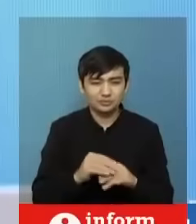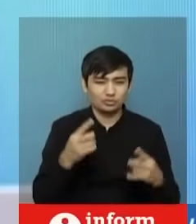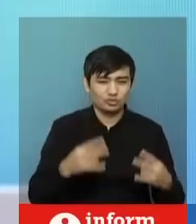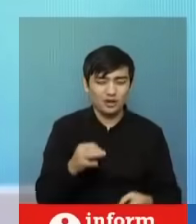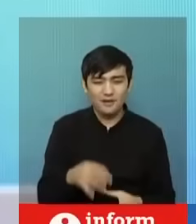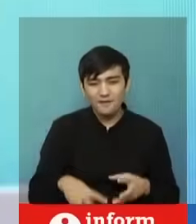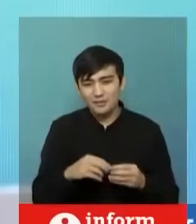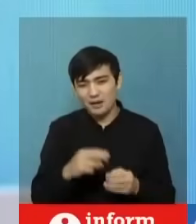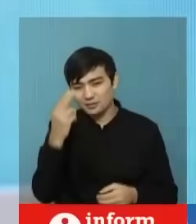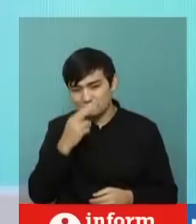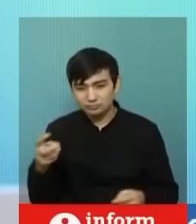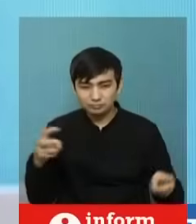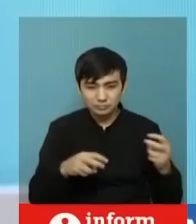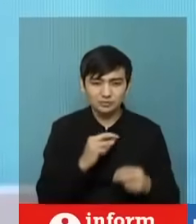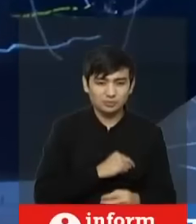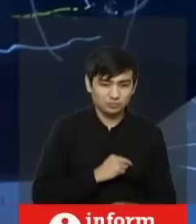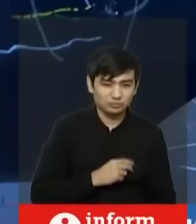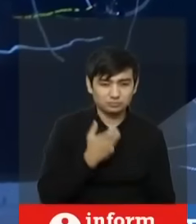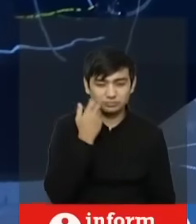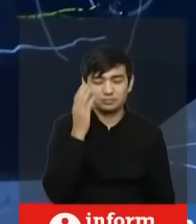бәрі елордаға келіп жұмыс істей алады.